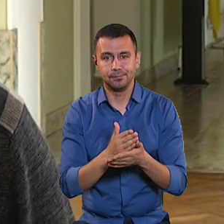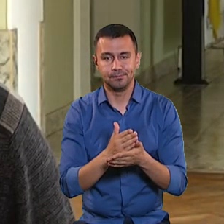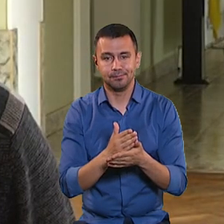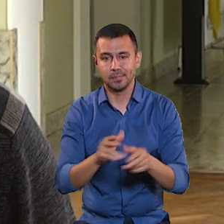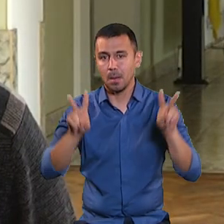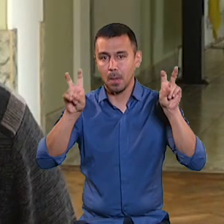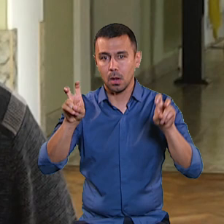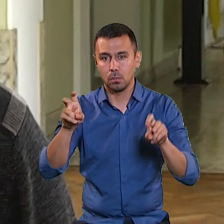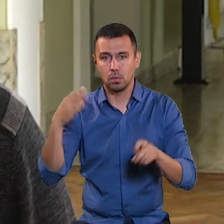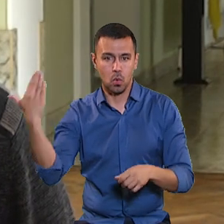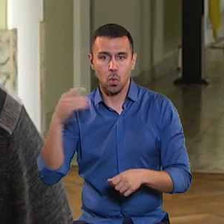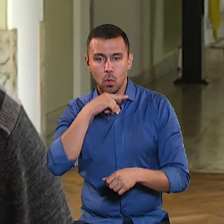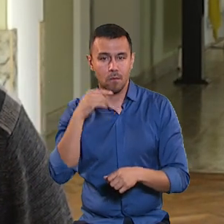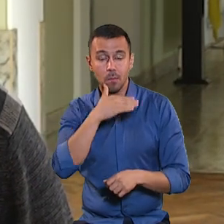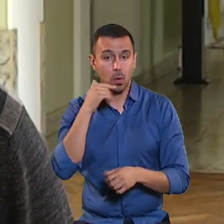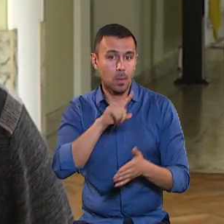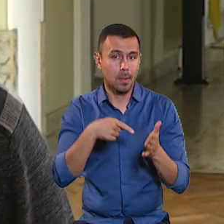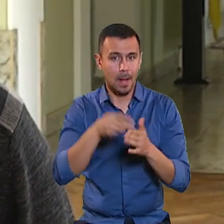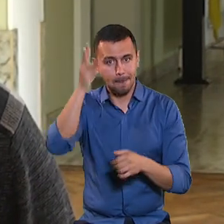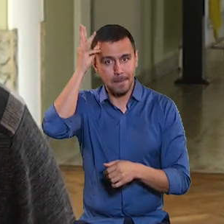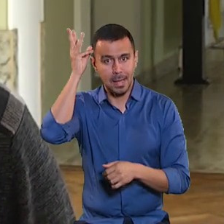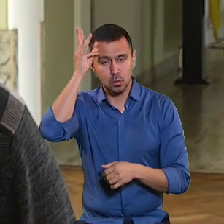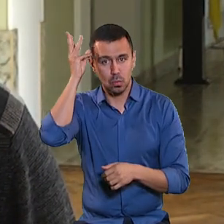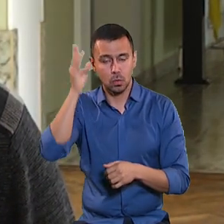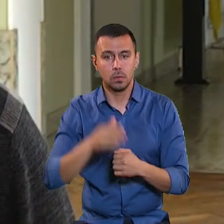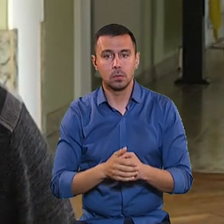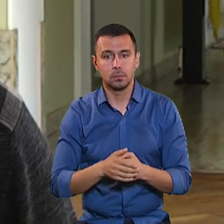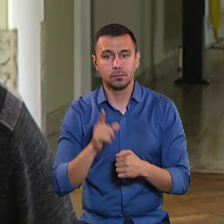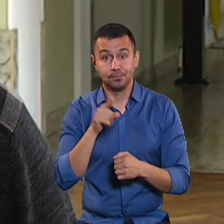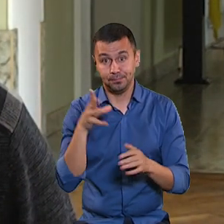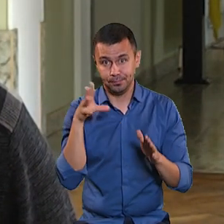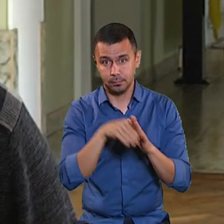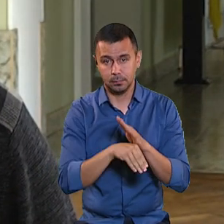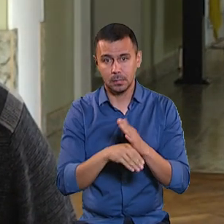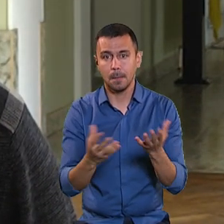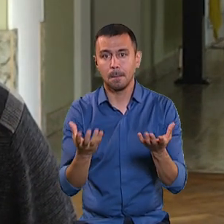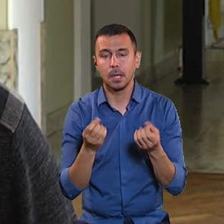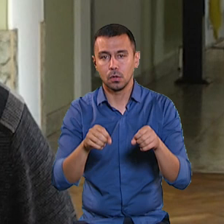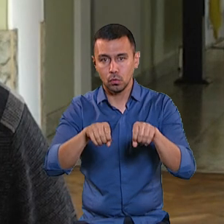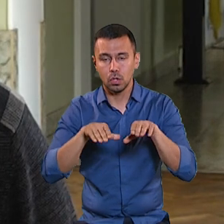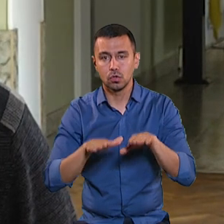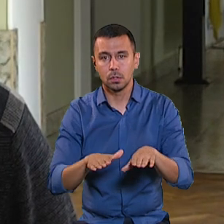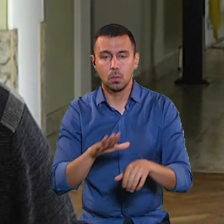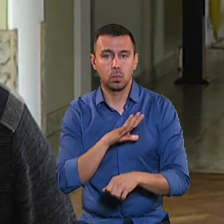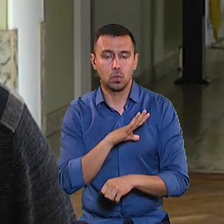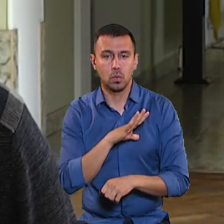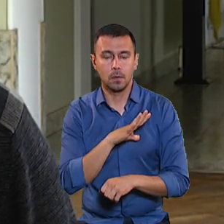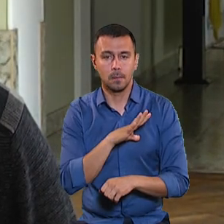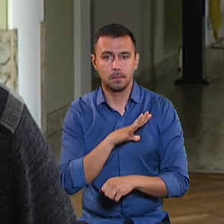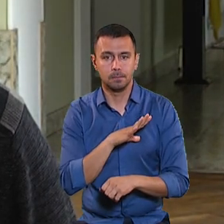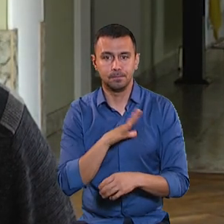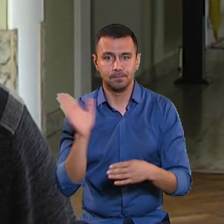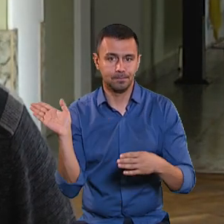тому в багатьох містах в Хмельницькому в тому числі прийнято Рішення було